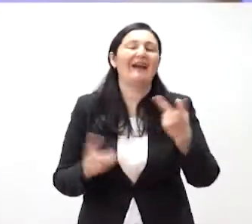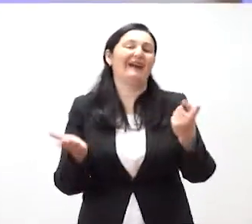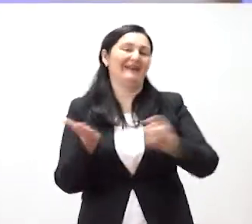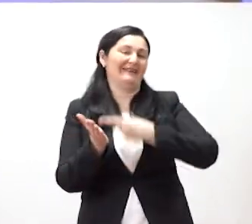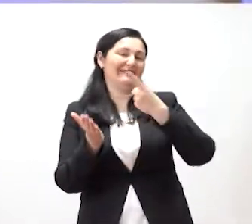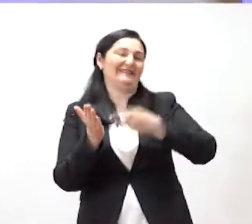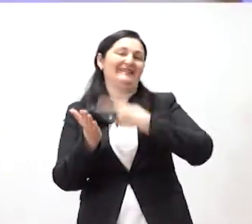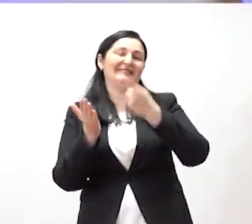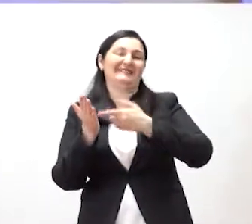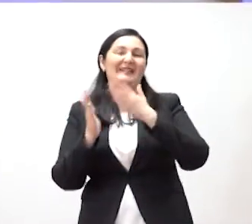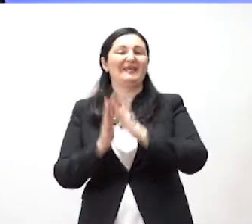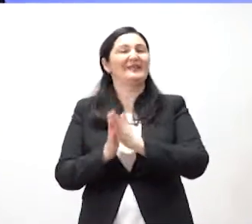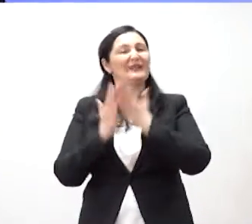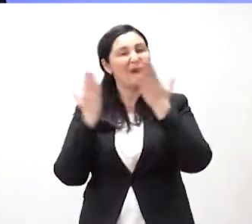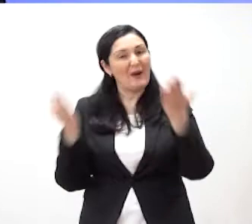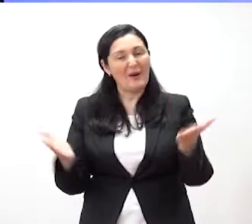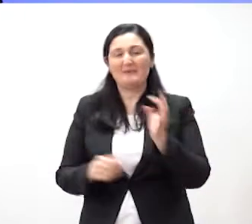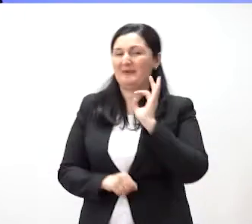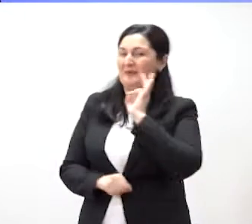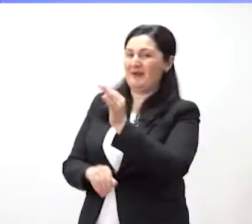Китоб. Офарин.